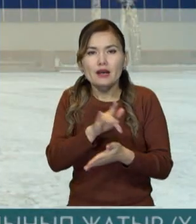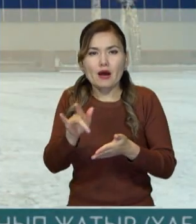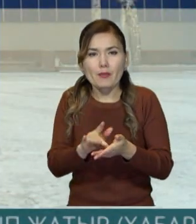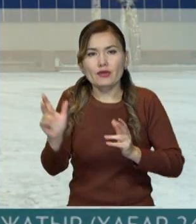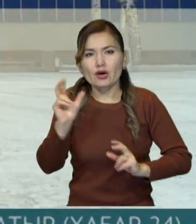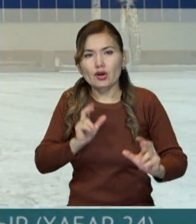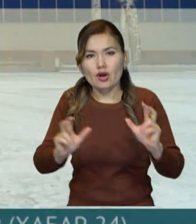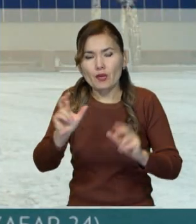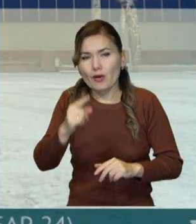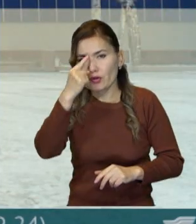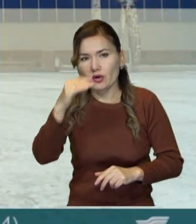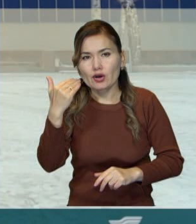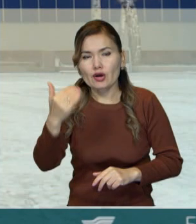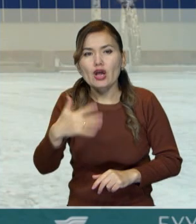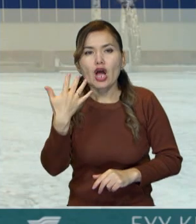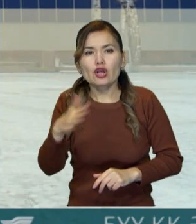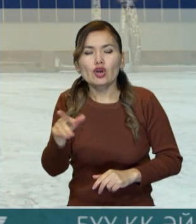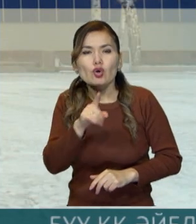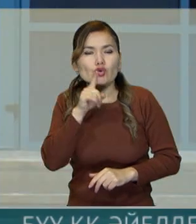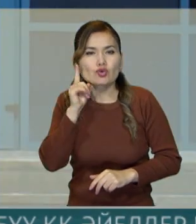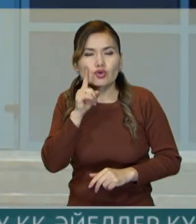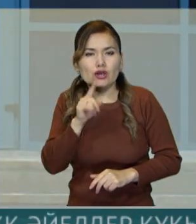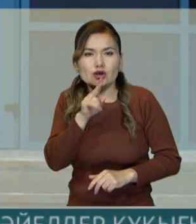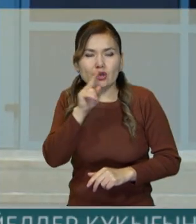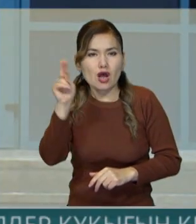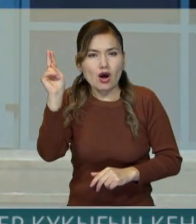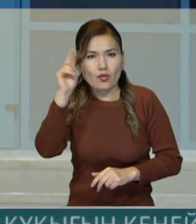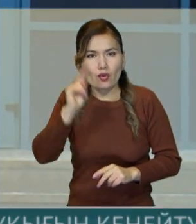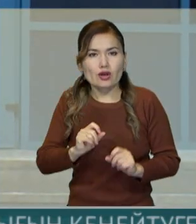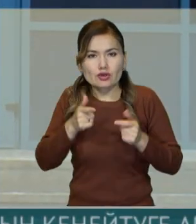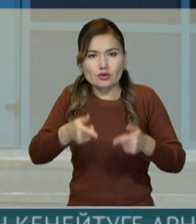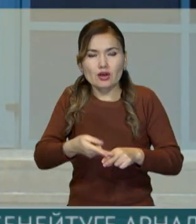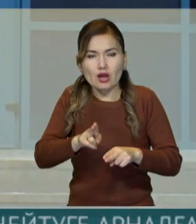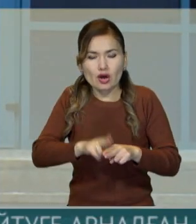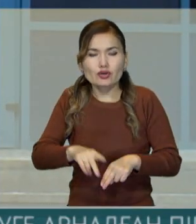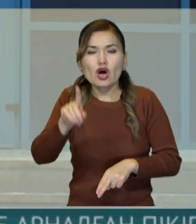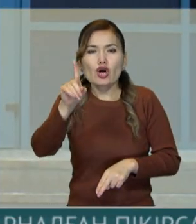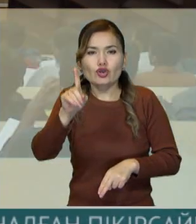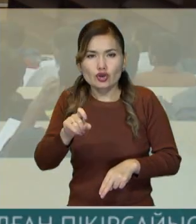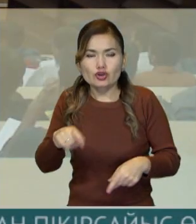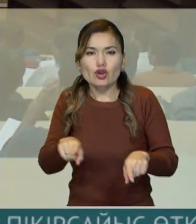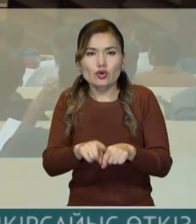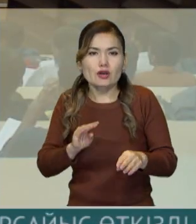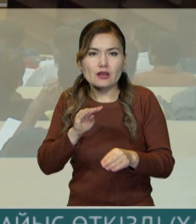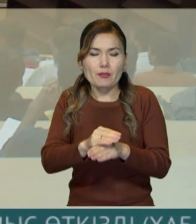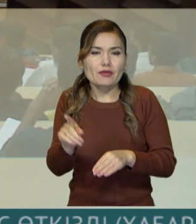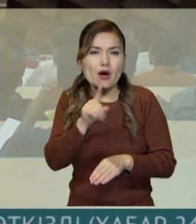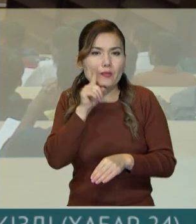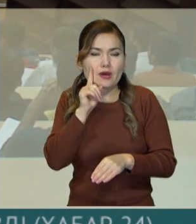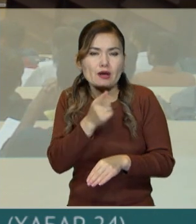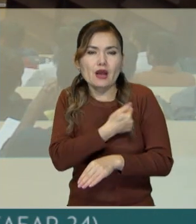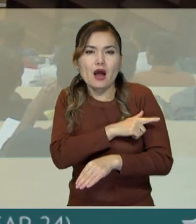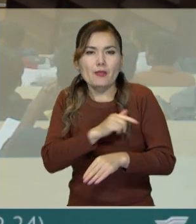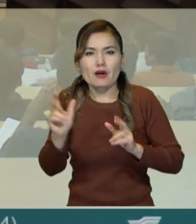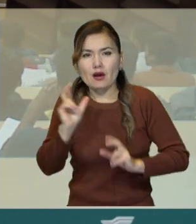орнына Үндістаннан 50-ге жуық студент оқуға келді. Жыл соңына дейін тағы 100-ге келуі тиіс. Олар жаңадан ашылған медицина мамандығында